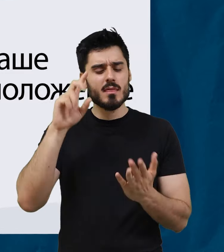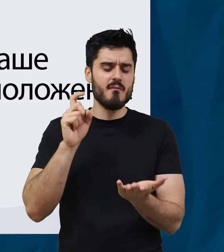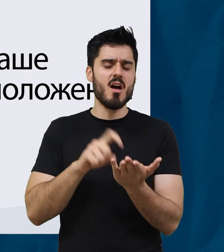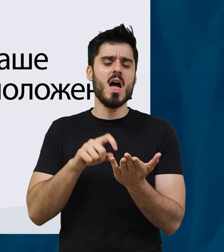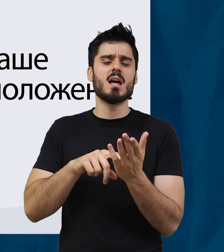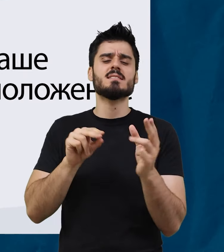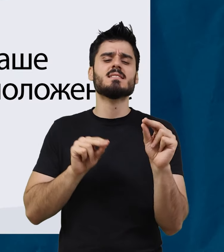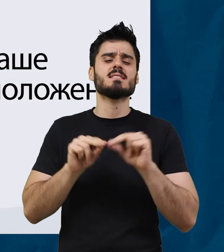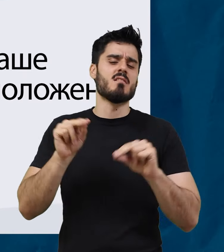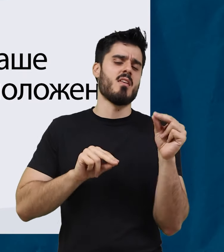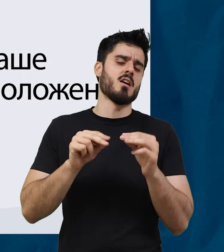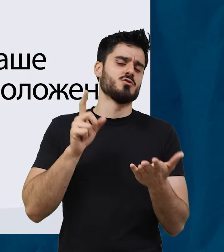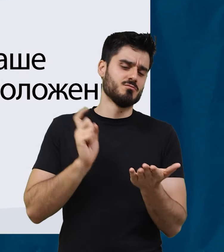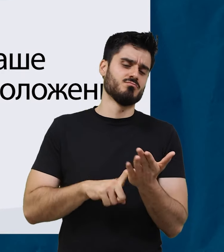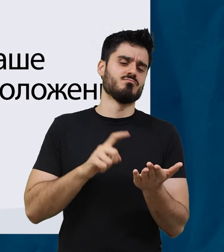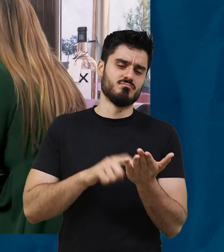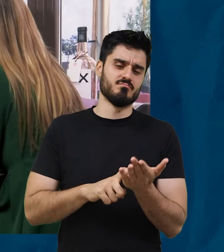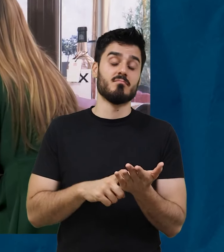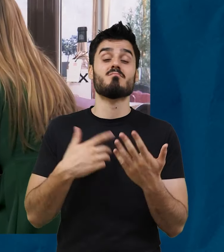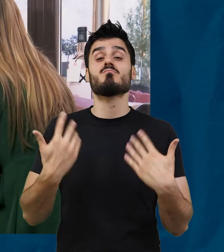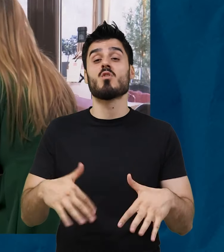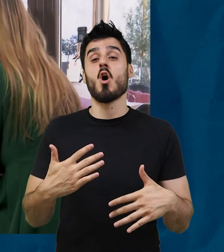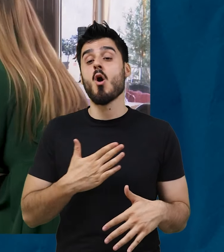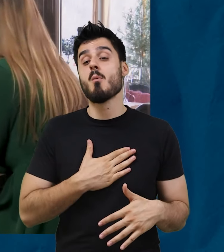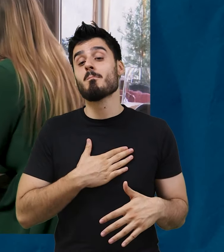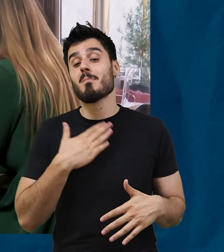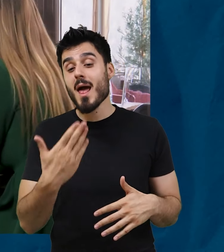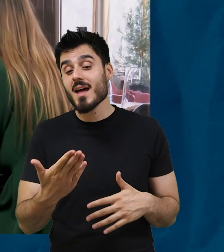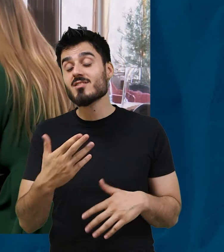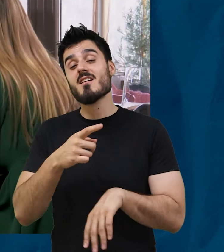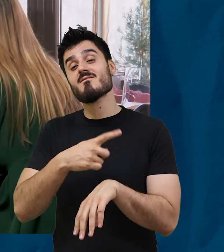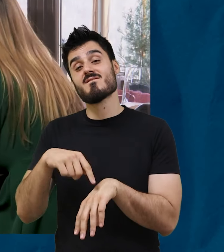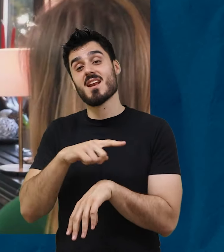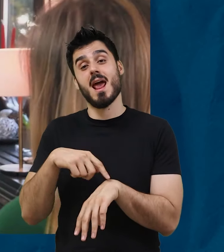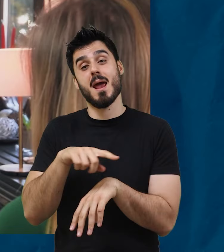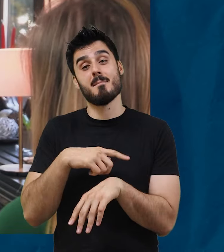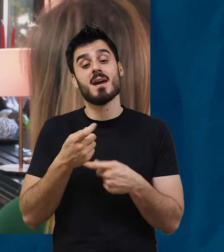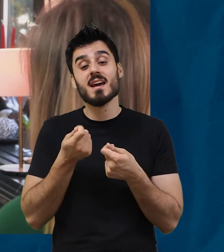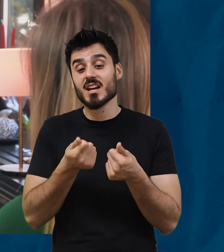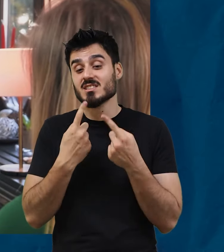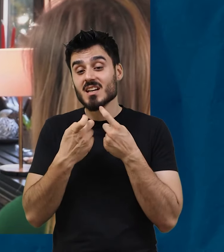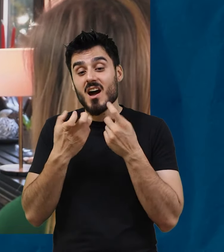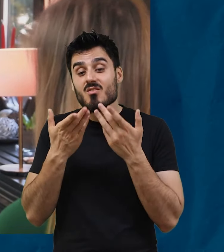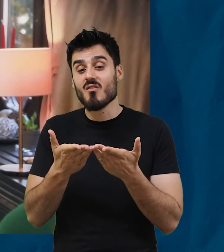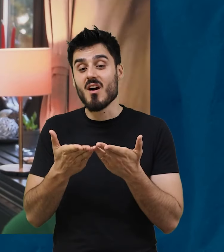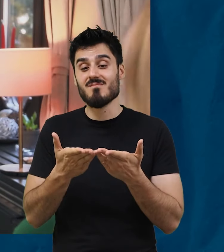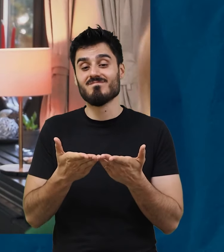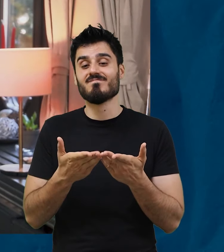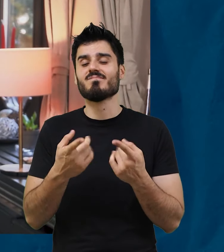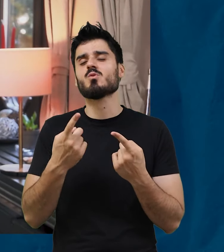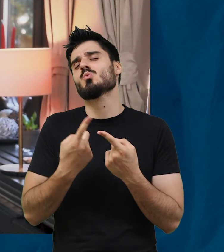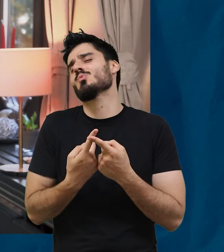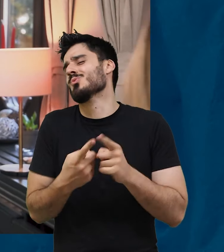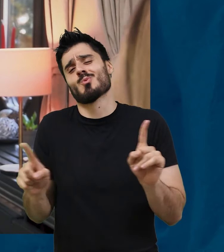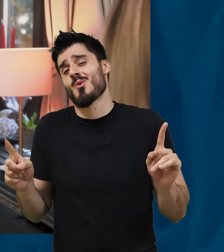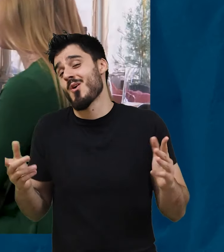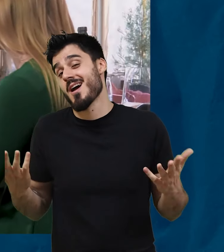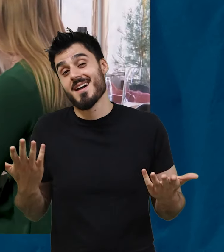задача, която му кажете или напишете. Много ти благодаря, че си намерил време да се погрижи за всичко това. Друго си е, когато имаш